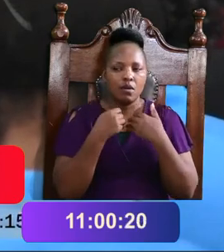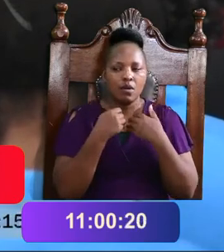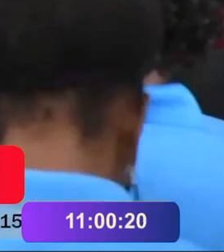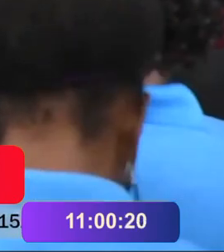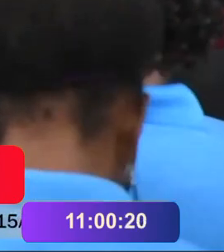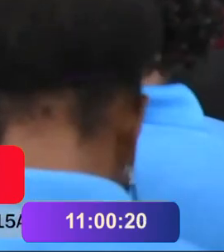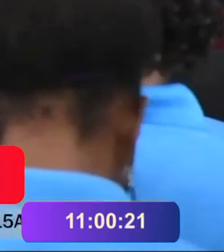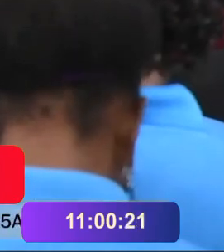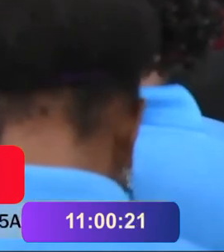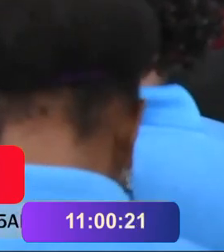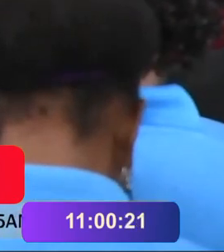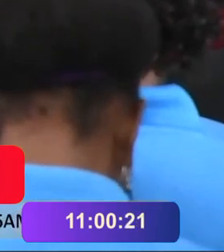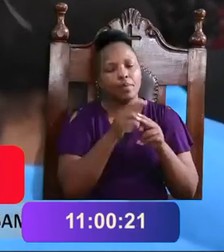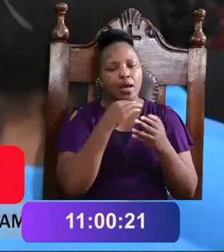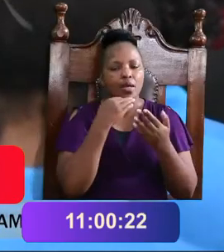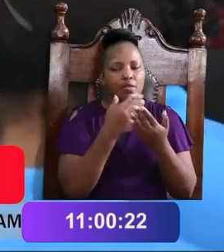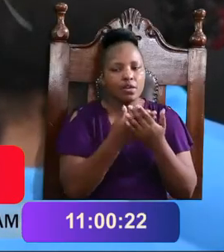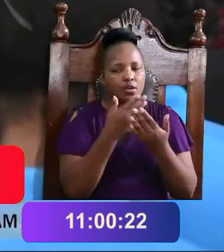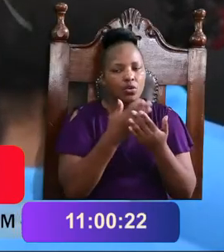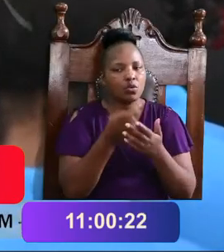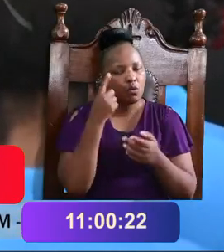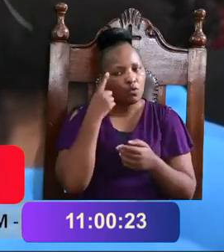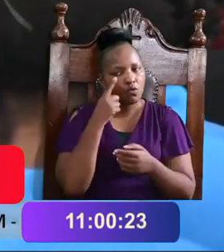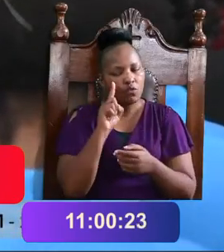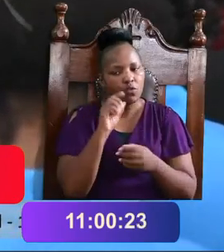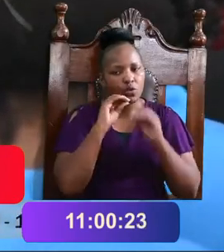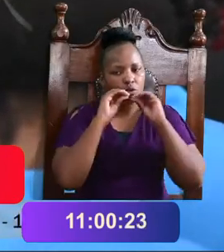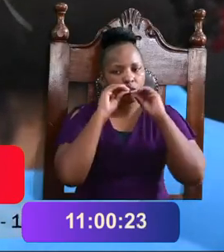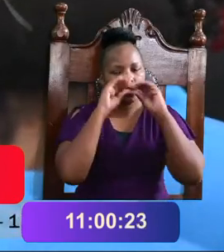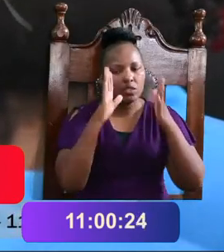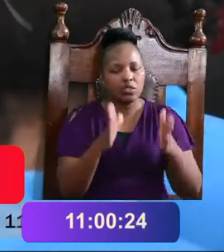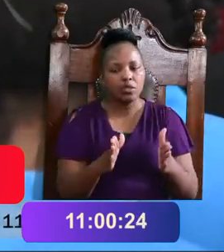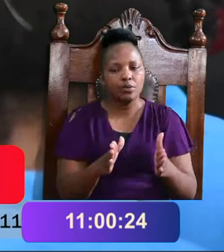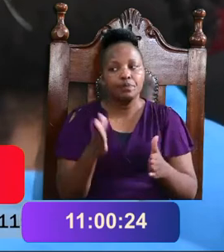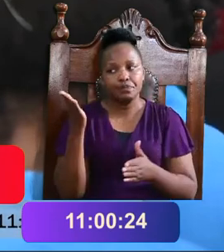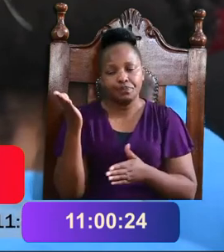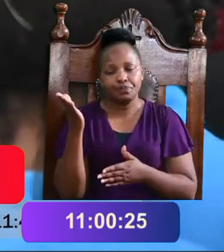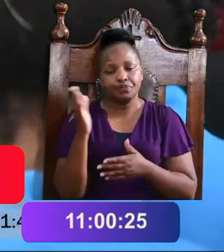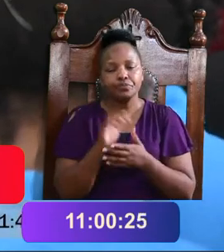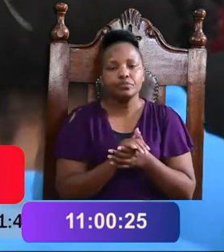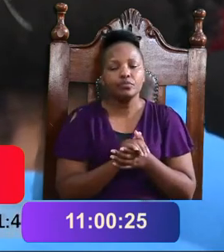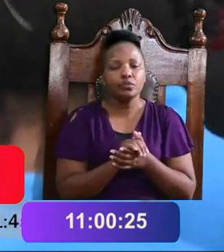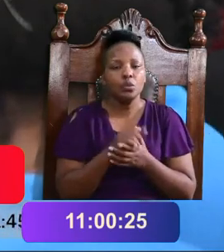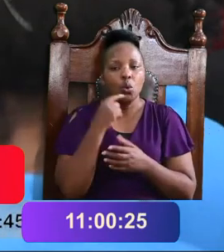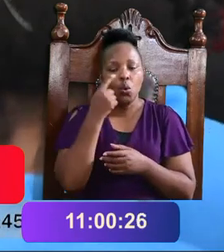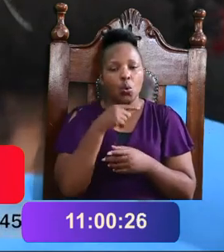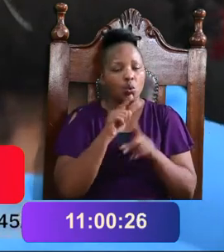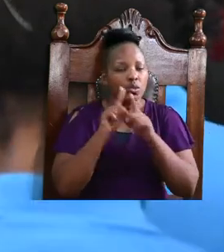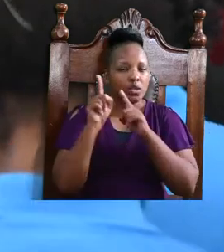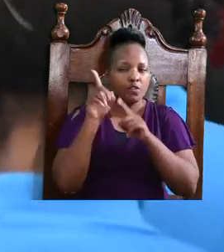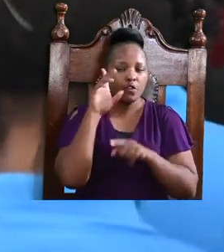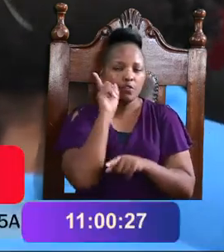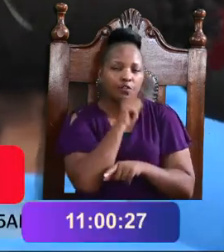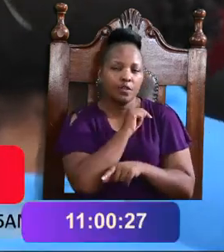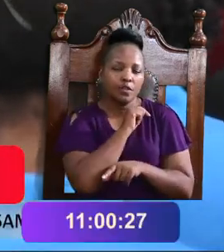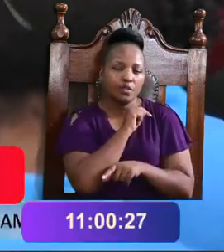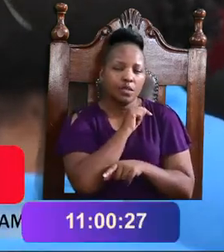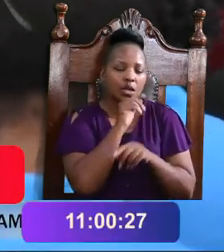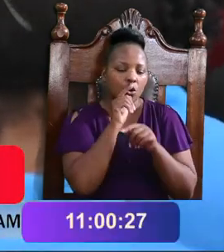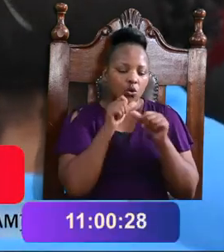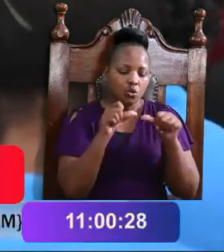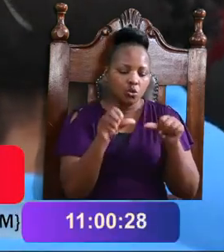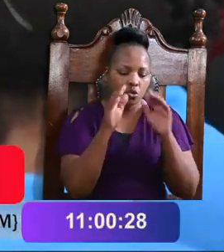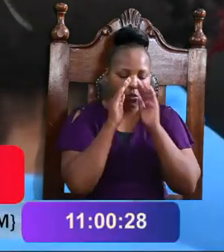jina lako. Asante kwa sababu ya mwalimu wetu Bwana Muragara ambaye ameondoka. Endelea kumbariki